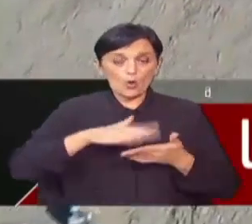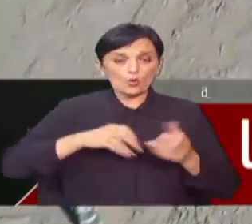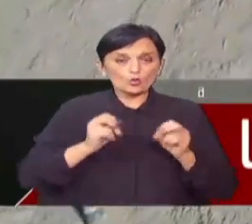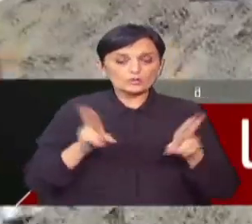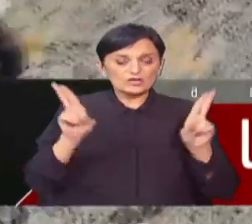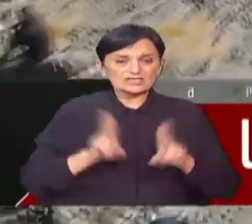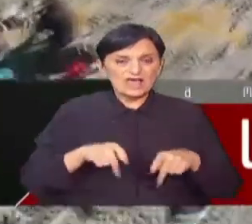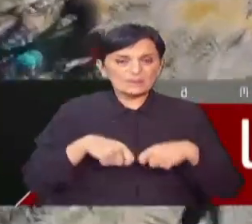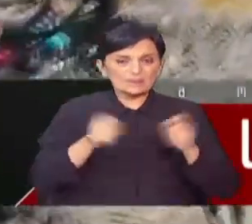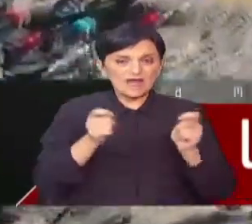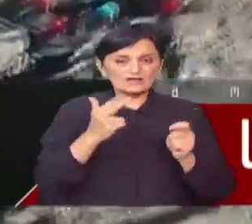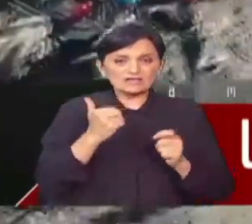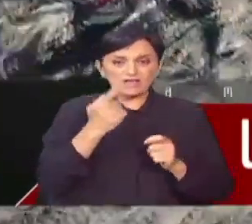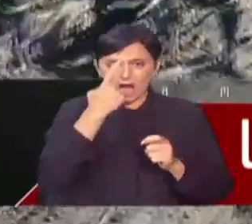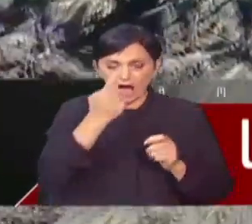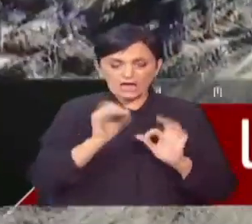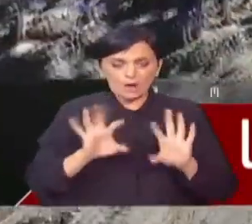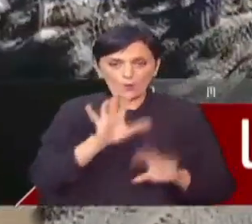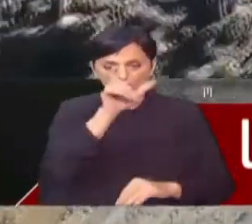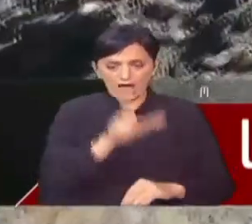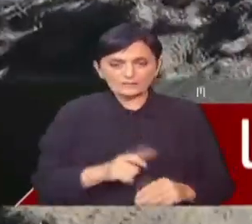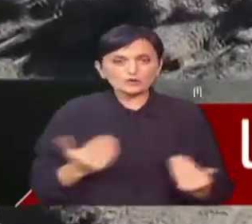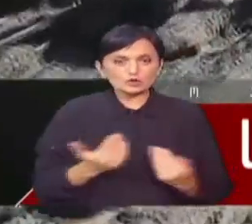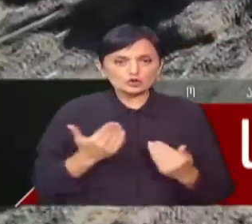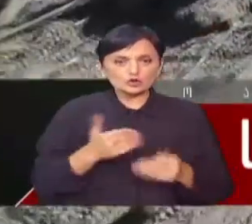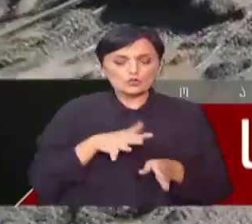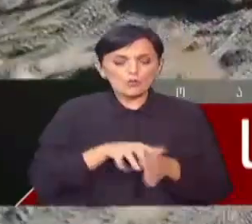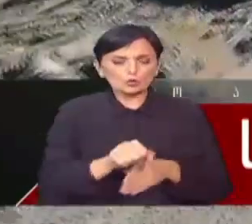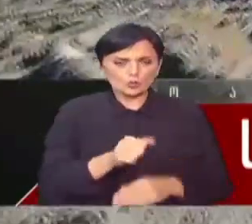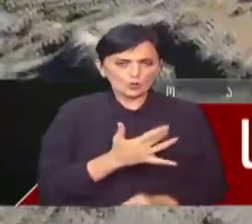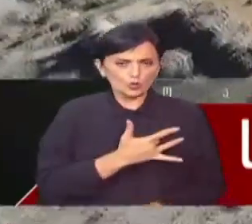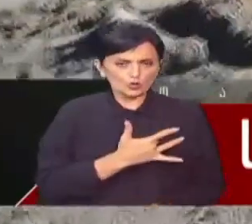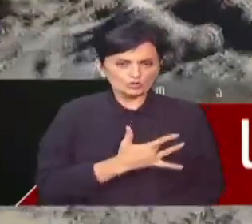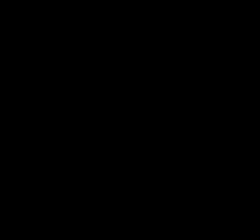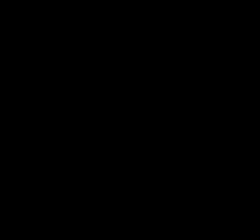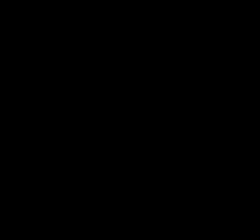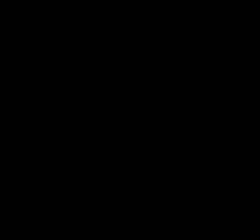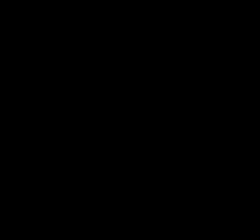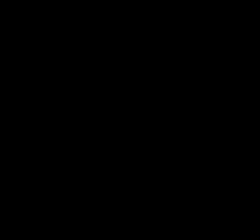უსაფრთხოების წესის დარღვევას და გაუფრთხილებლობით ადამიანის სიცოცხლის მოსპობას გულისხმობს.